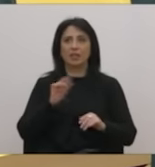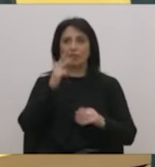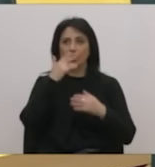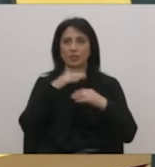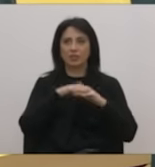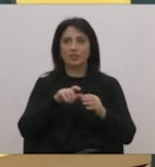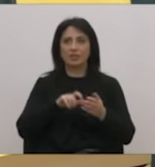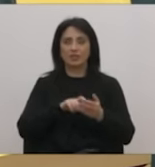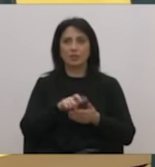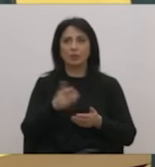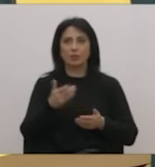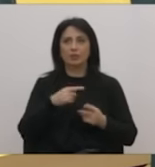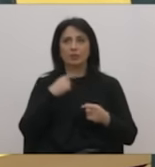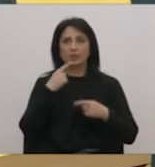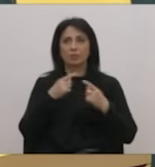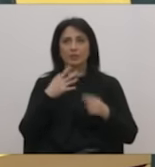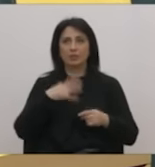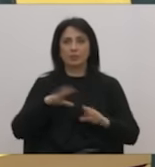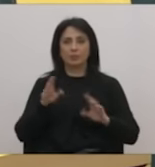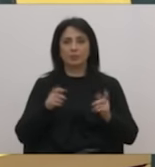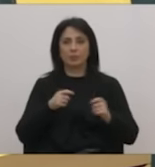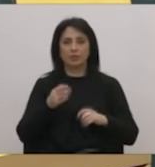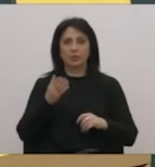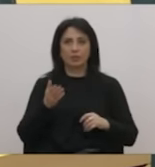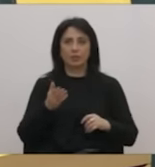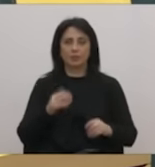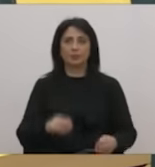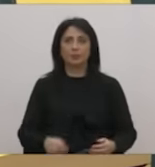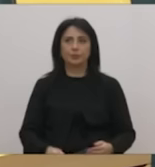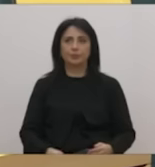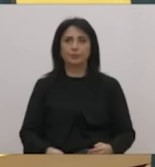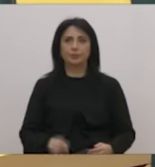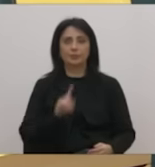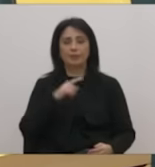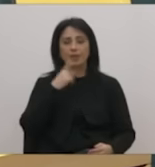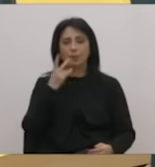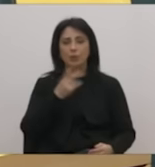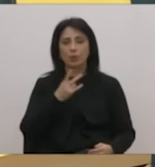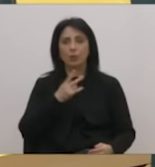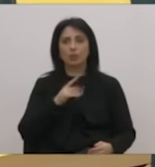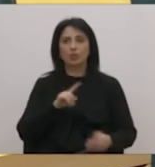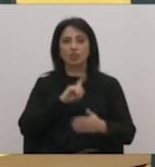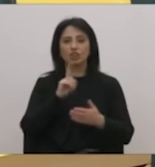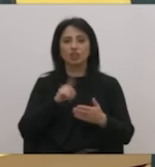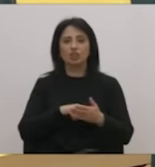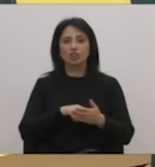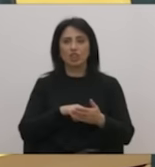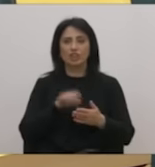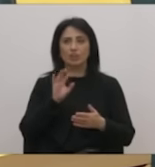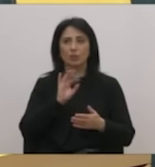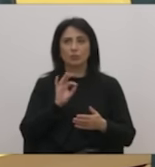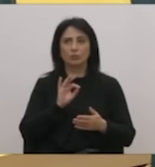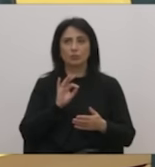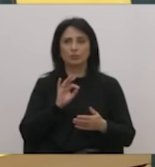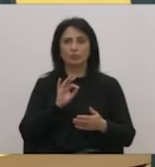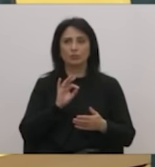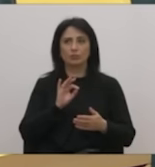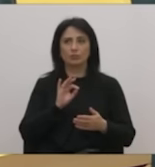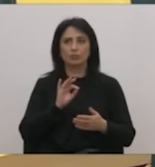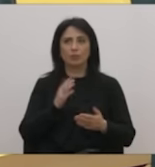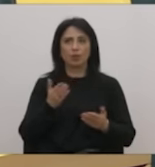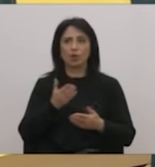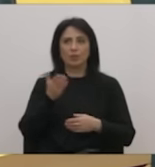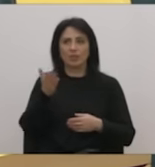ევროინტეგრაციის გზაზე რომელზეც საუბრობდა საქართველოს პრეზიდენტი და რა თქმა უნდა შეკითხების დასმაც